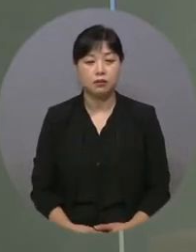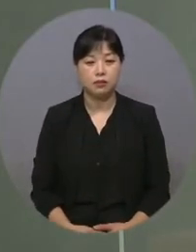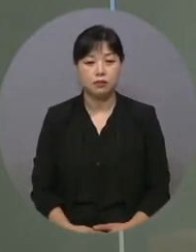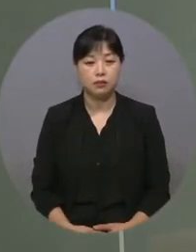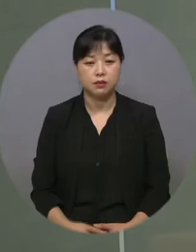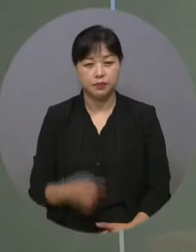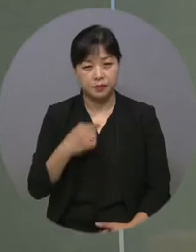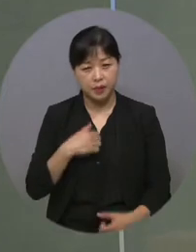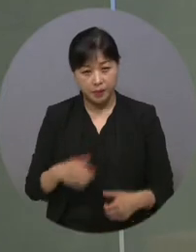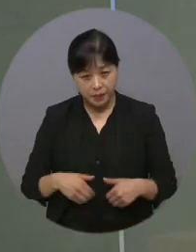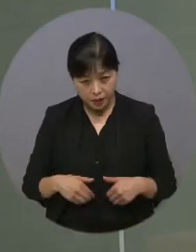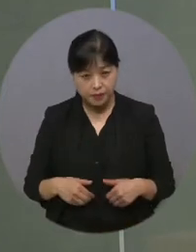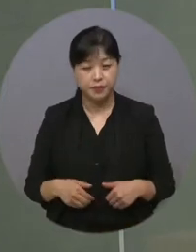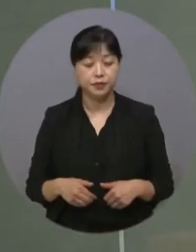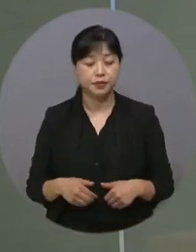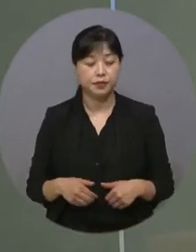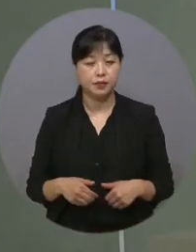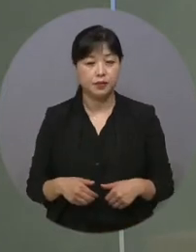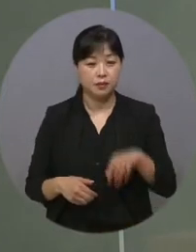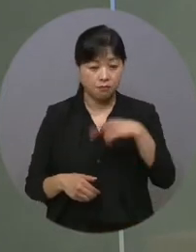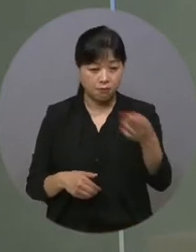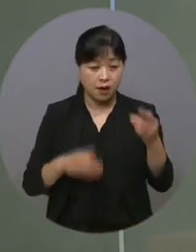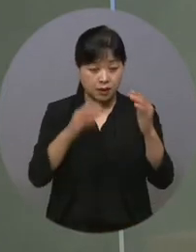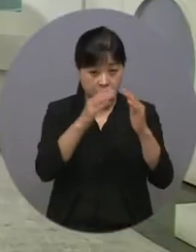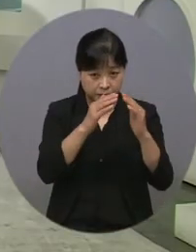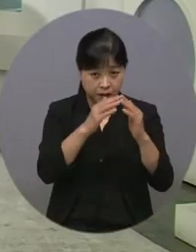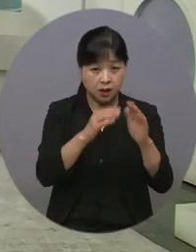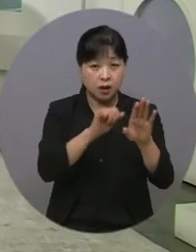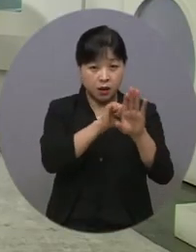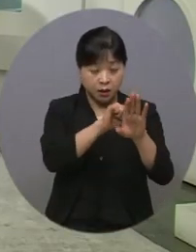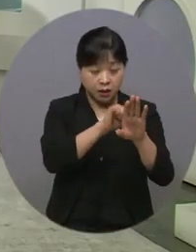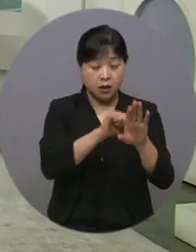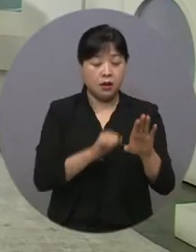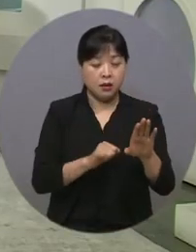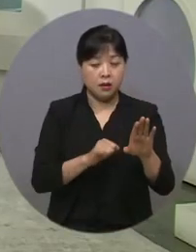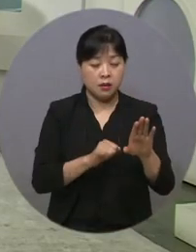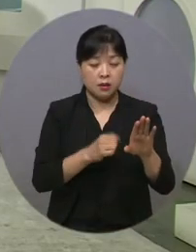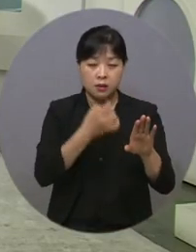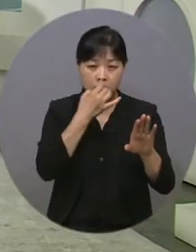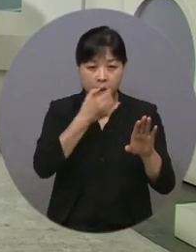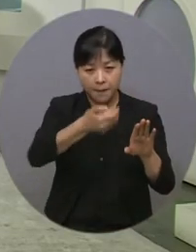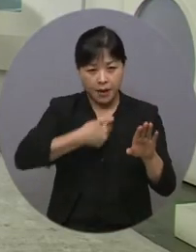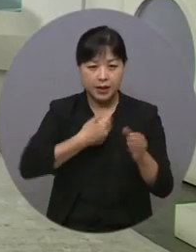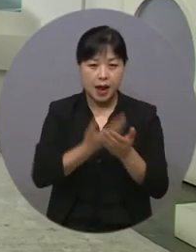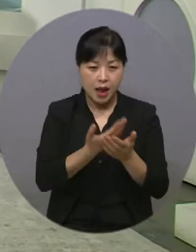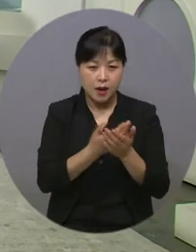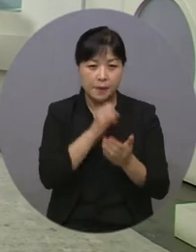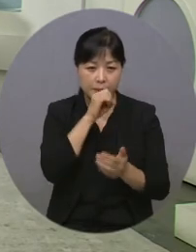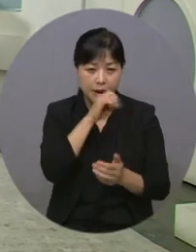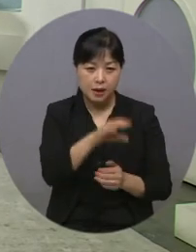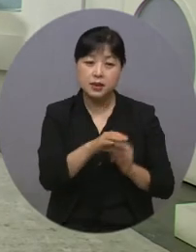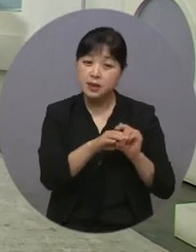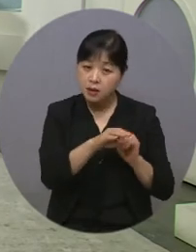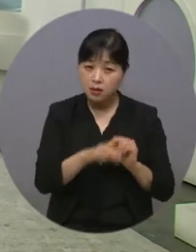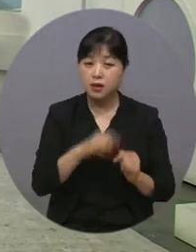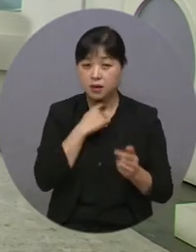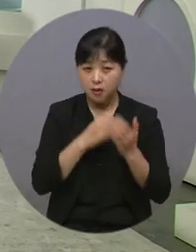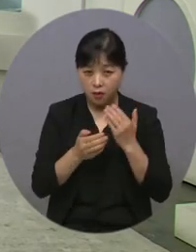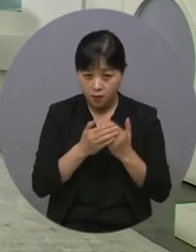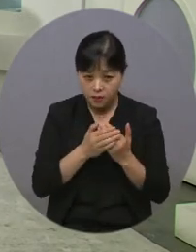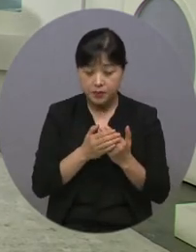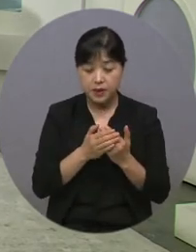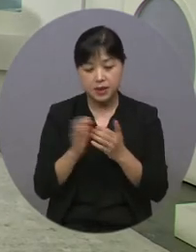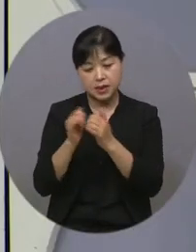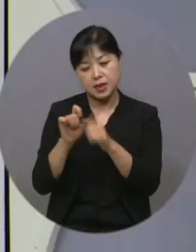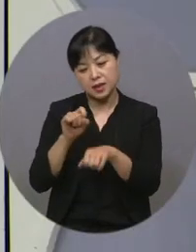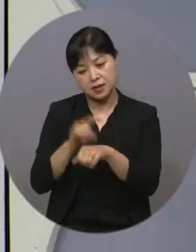정 자기가 배고프면 이웃집에든 뭐 노크를 해서 사정도 해보고 이런 것 등이요, 인성 발달에